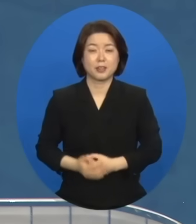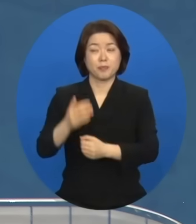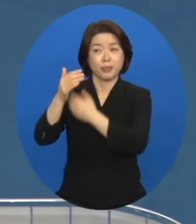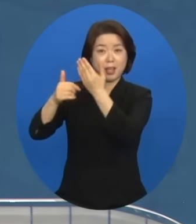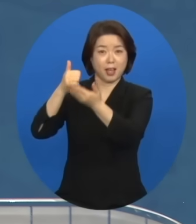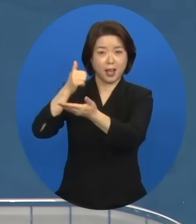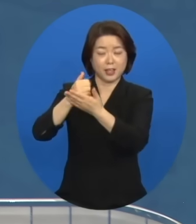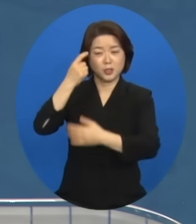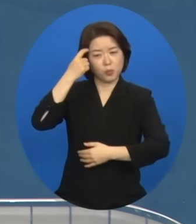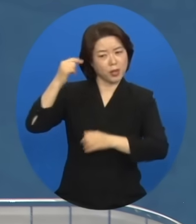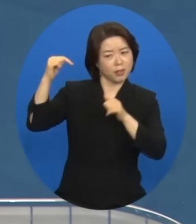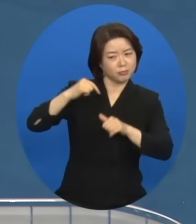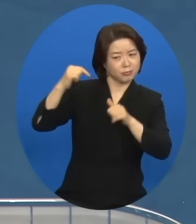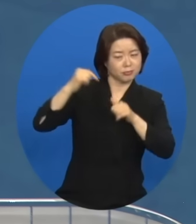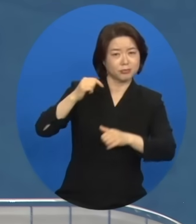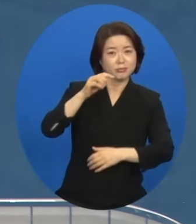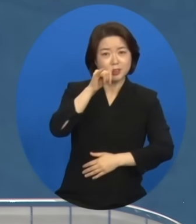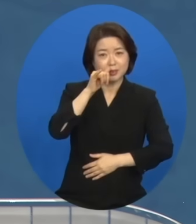하나님께서 왜 그렇게 하셨을까?